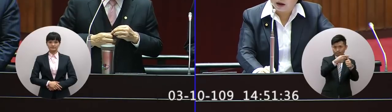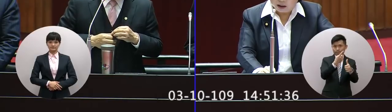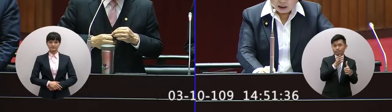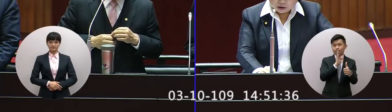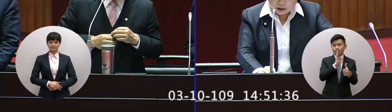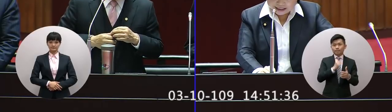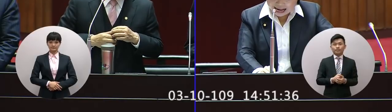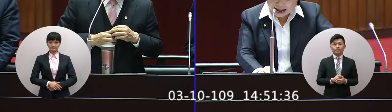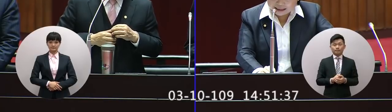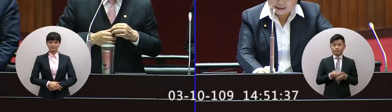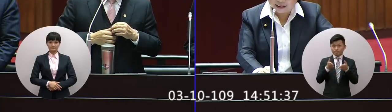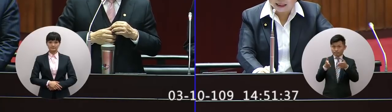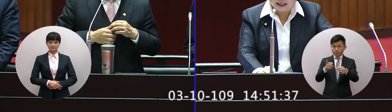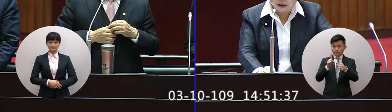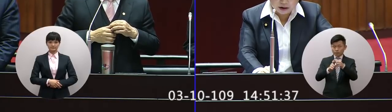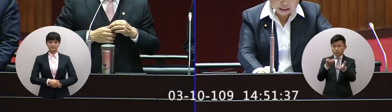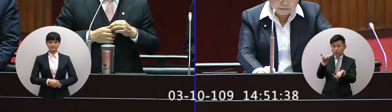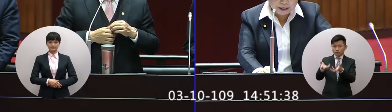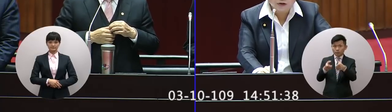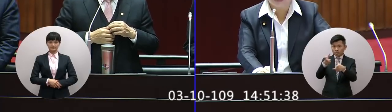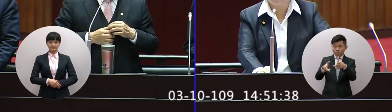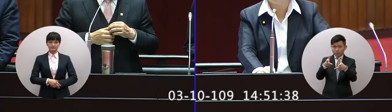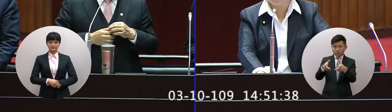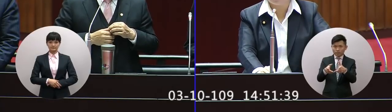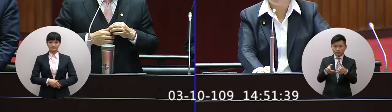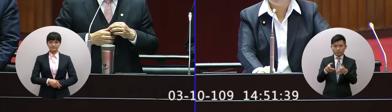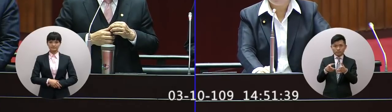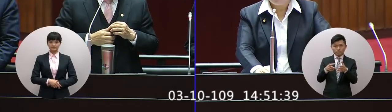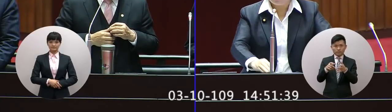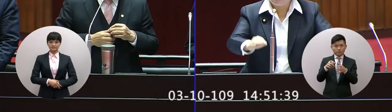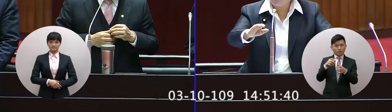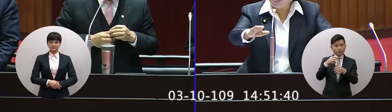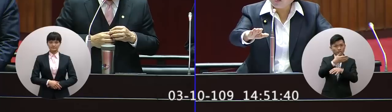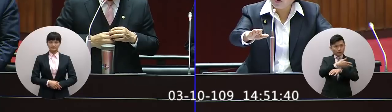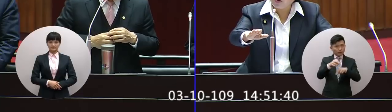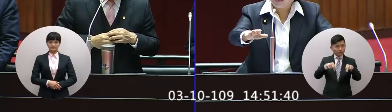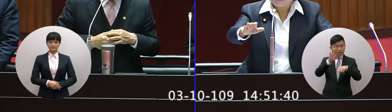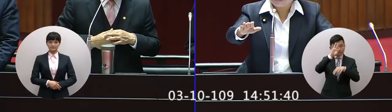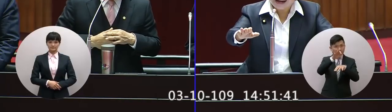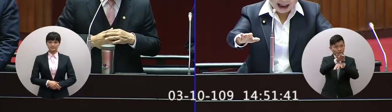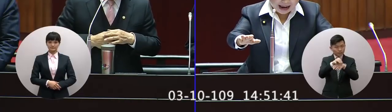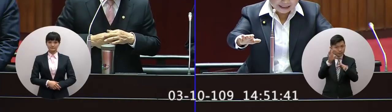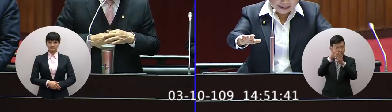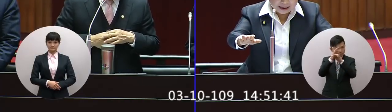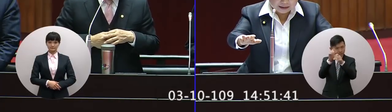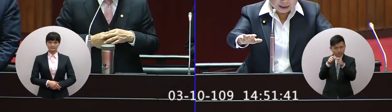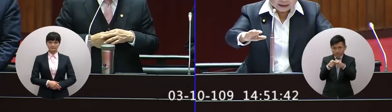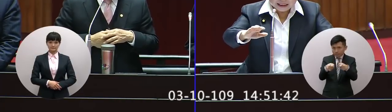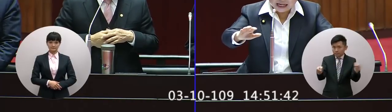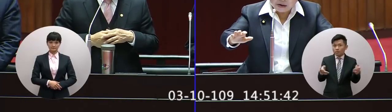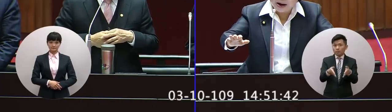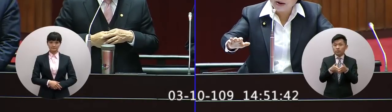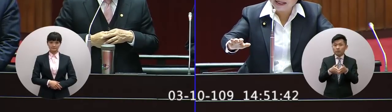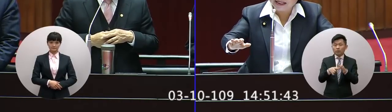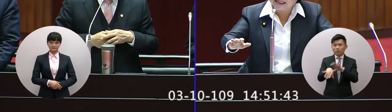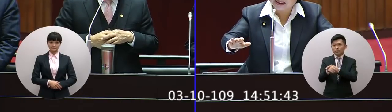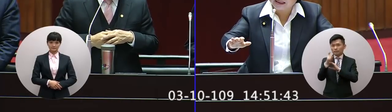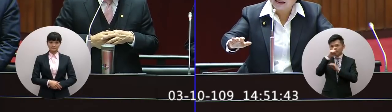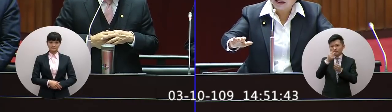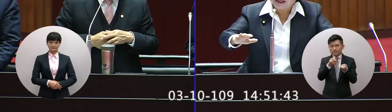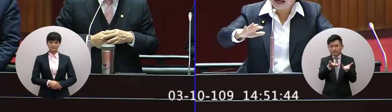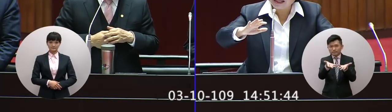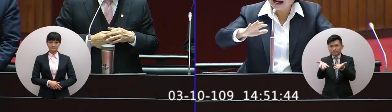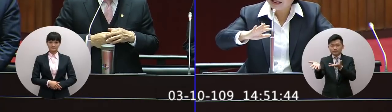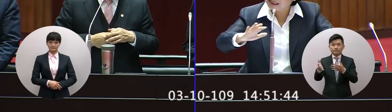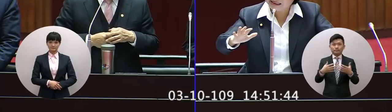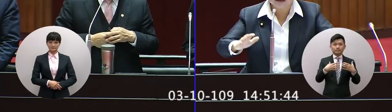中火做长期的流行病学调查，让空污跟癌症的相关关联